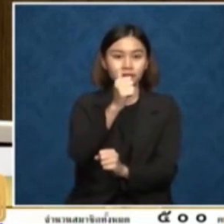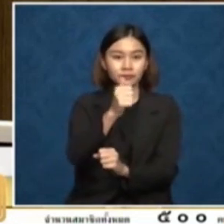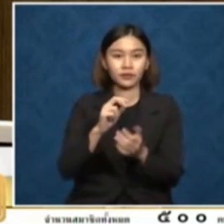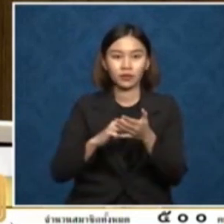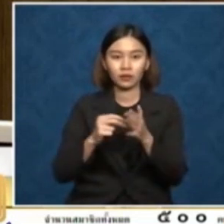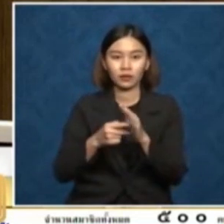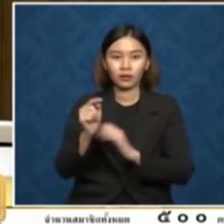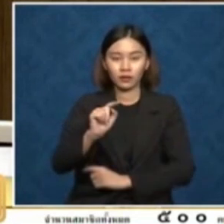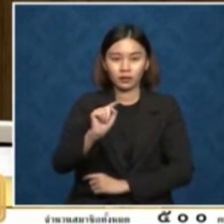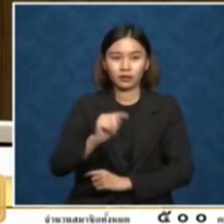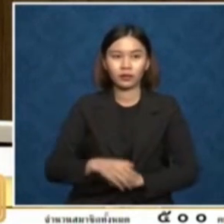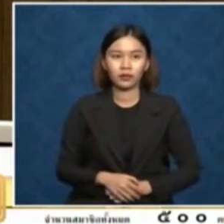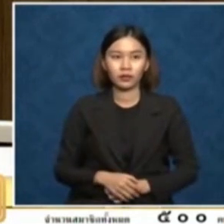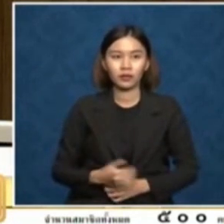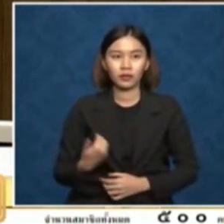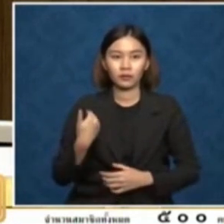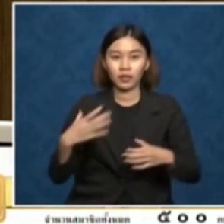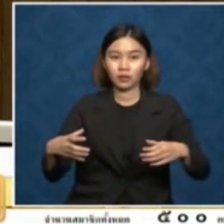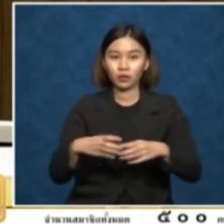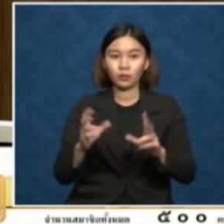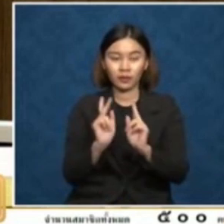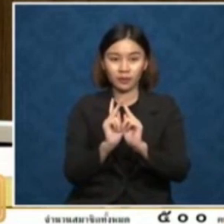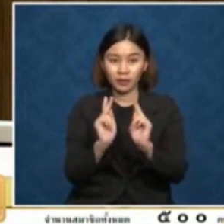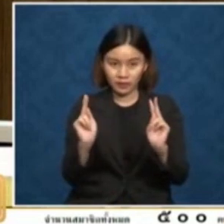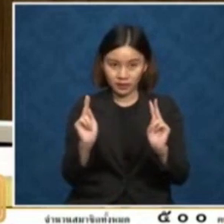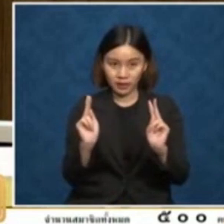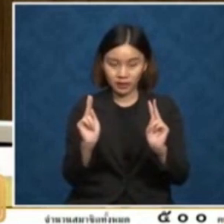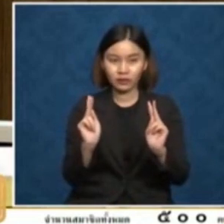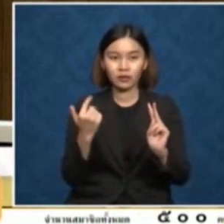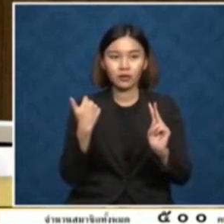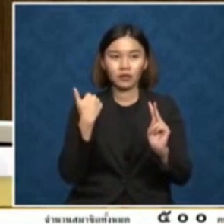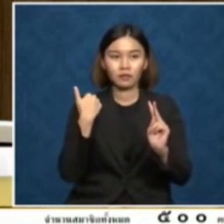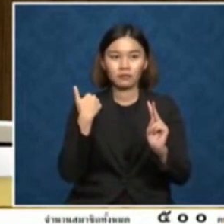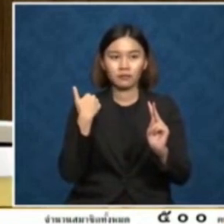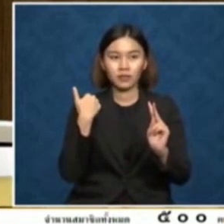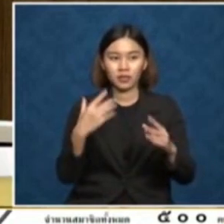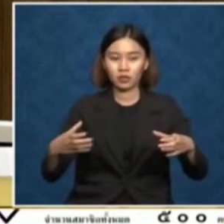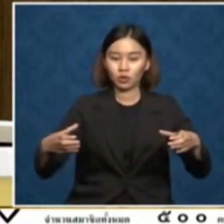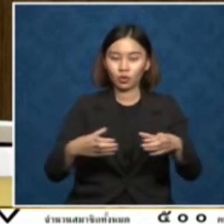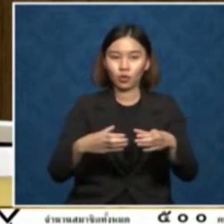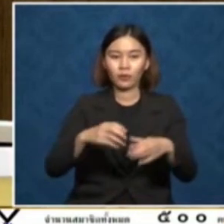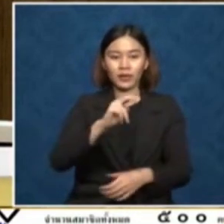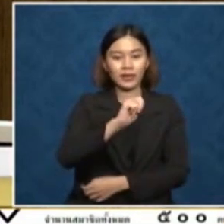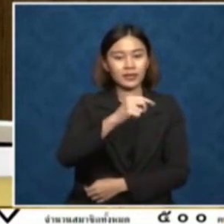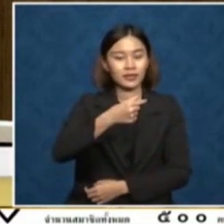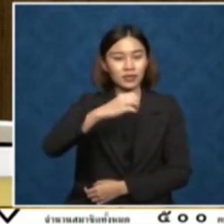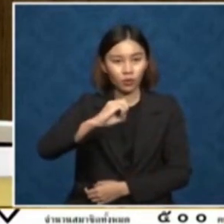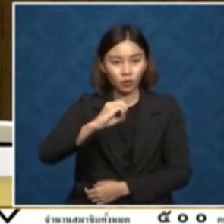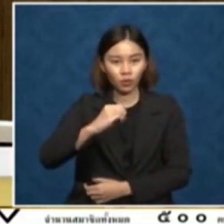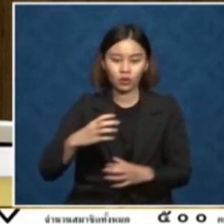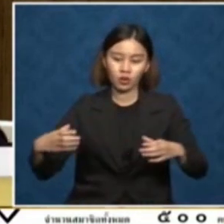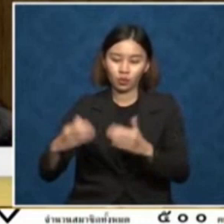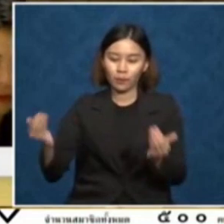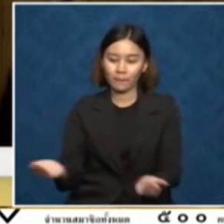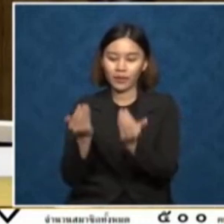ะนั่นหมายถึงว่าการที่เราตั้งคณะกรรมการแล้วก็รวบรวม กลุ่ม NGO กลุ่มที่ผลัก